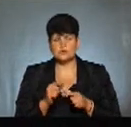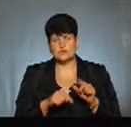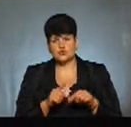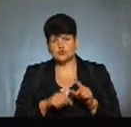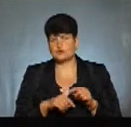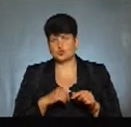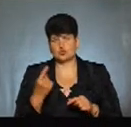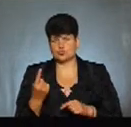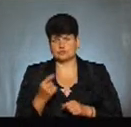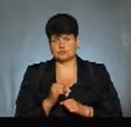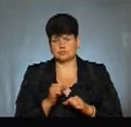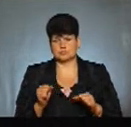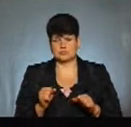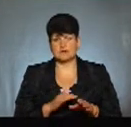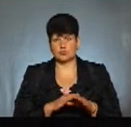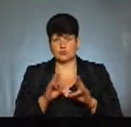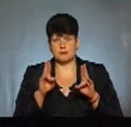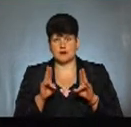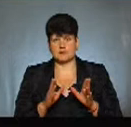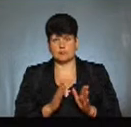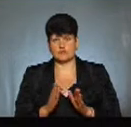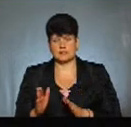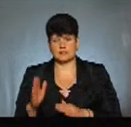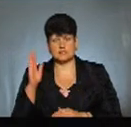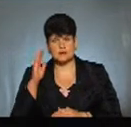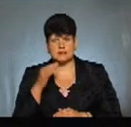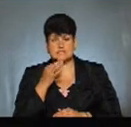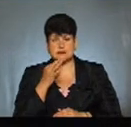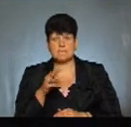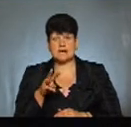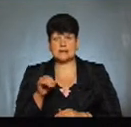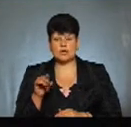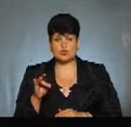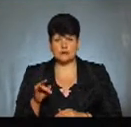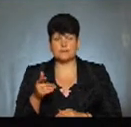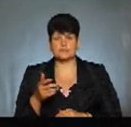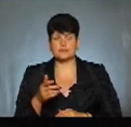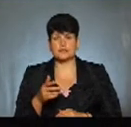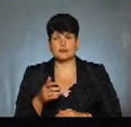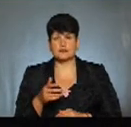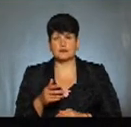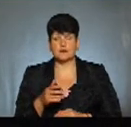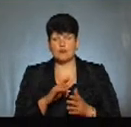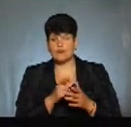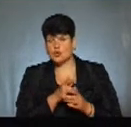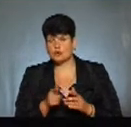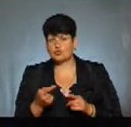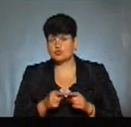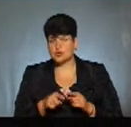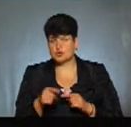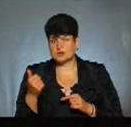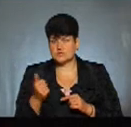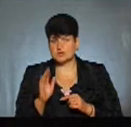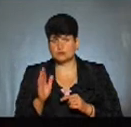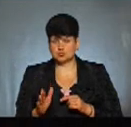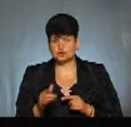і дотримуйтесь правил поведінки на воді. Як повідомили метеорологи обласного гідрометеоцентру, упродовж цього тижня на Тернопільщині